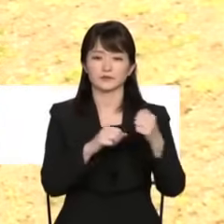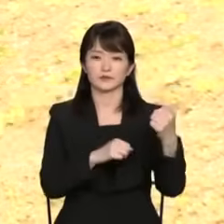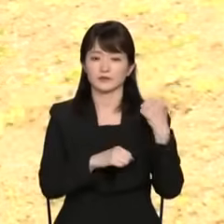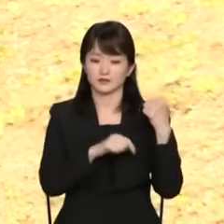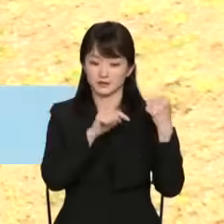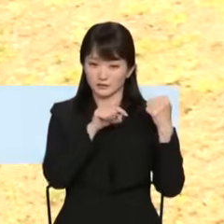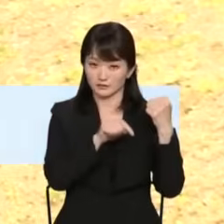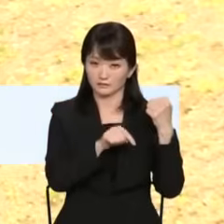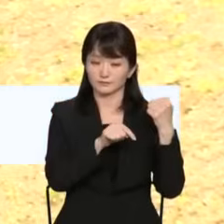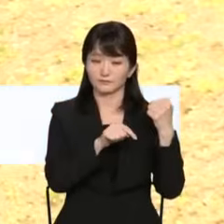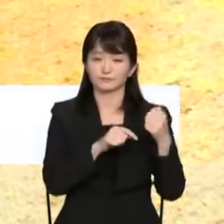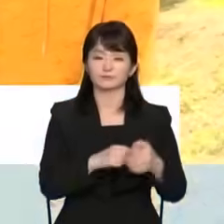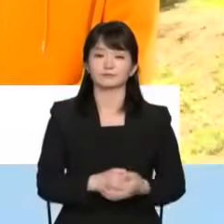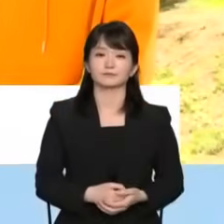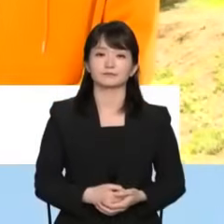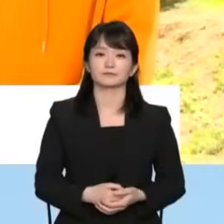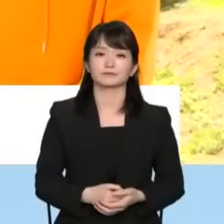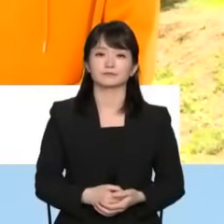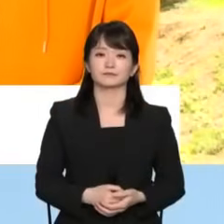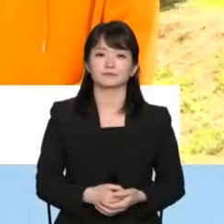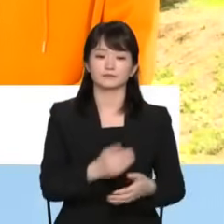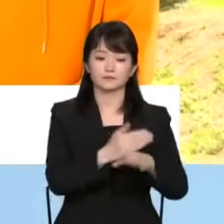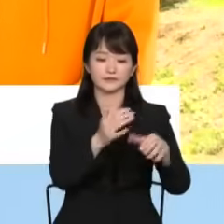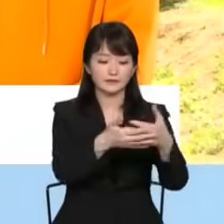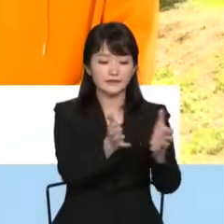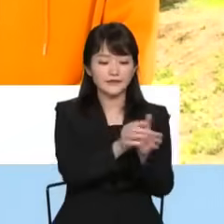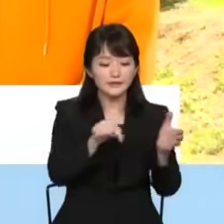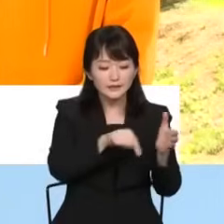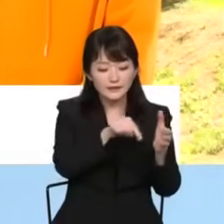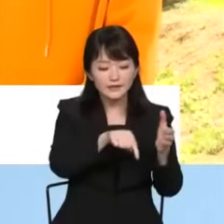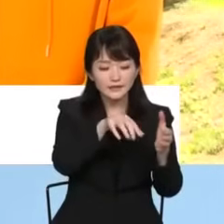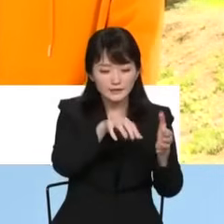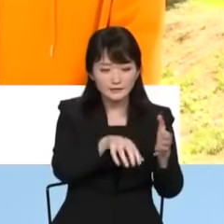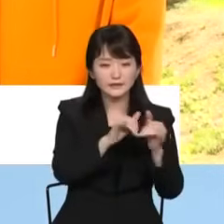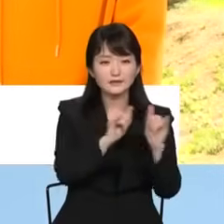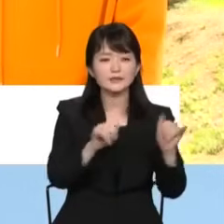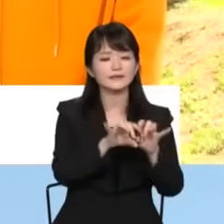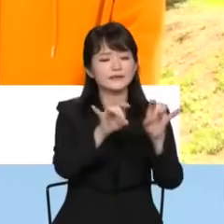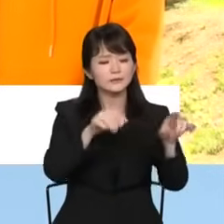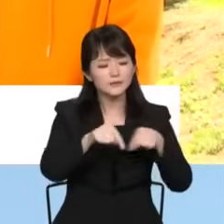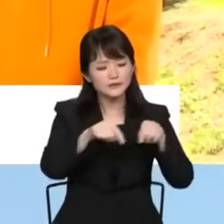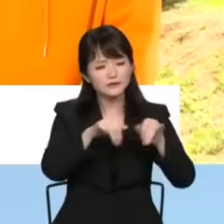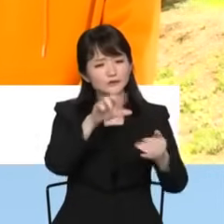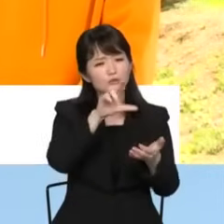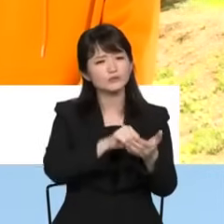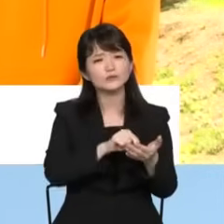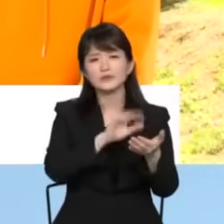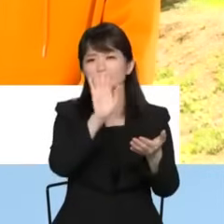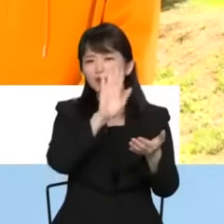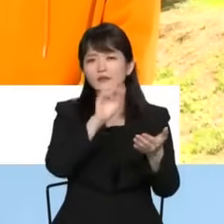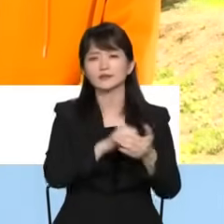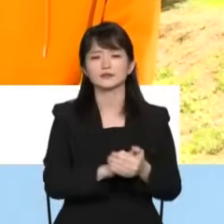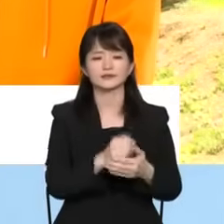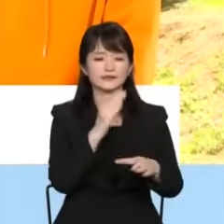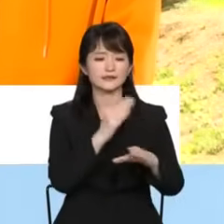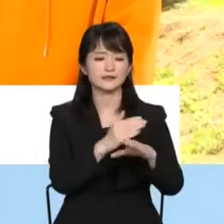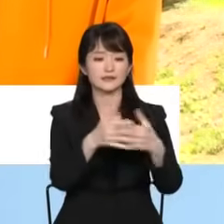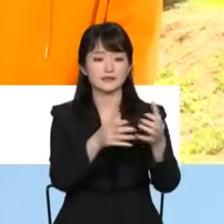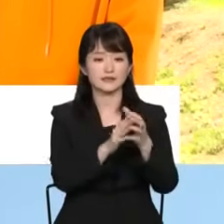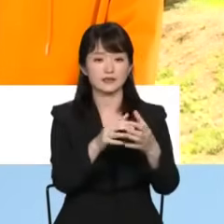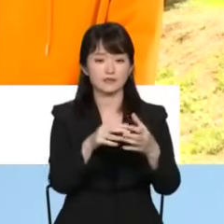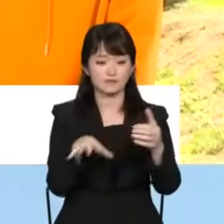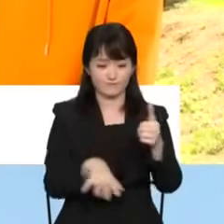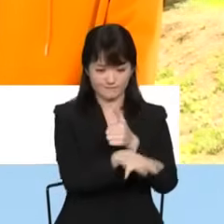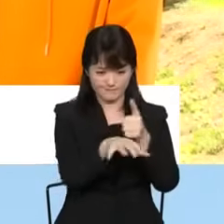국민의힘이라는 당이 사실 당에 있는 당원들이나 아니면은 또 개별 정치인의 문제라기보다는 결국에는 그 당을 잡고 휘두르려고